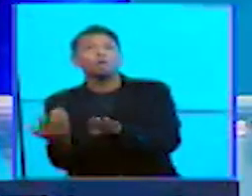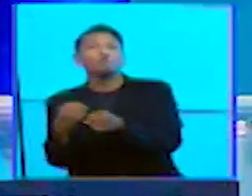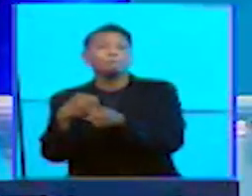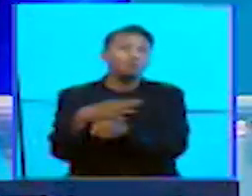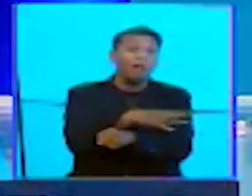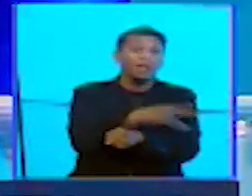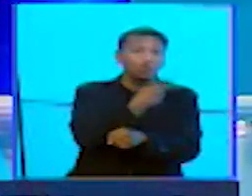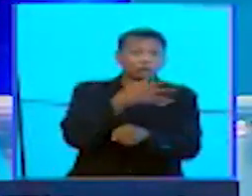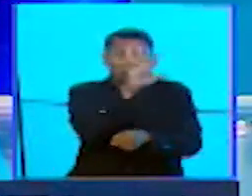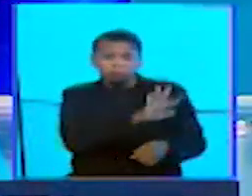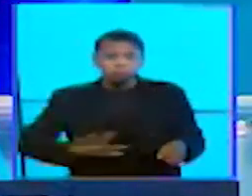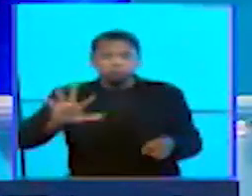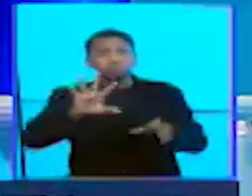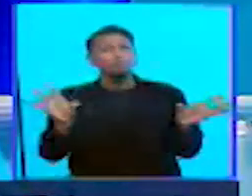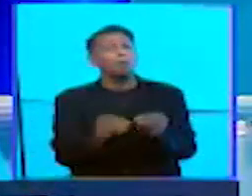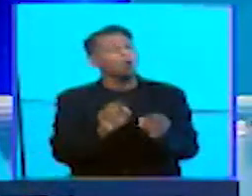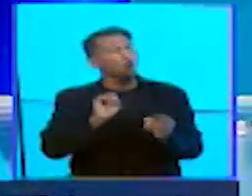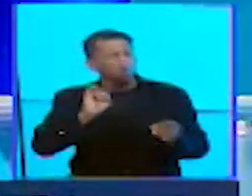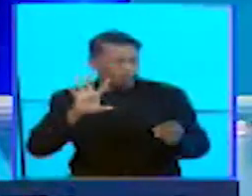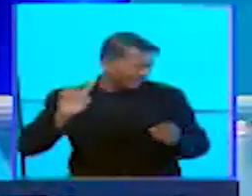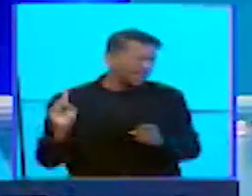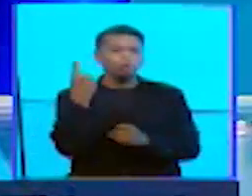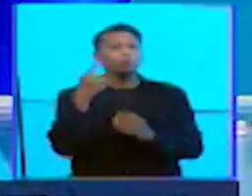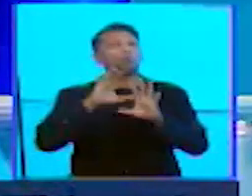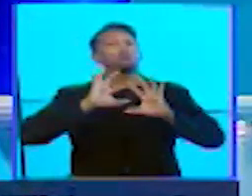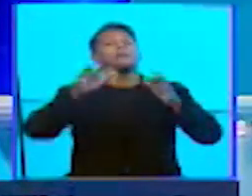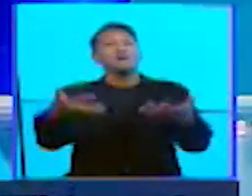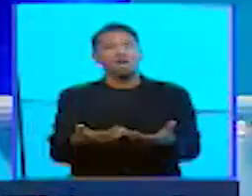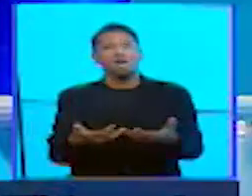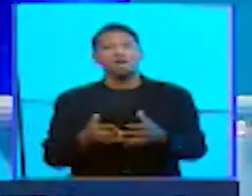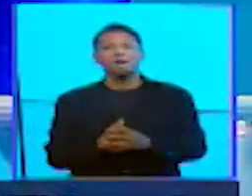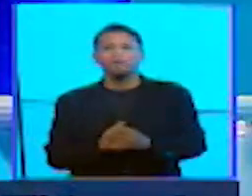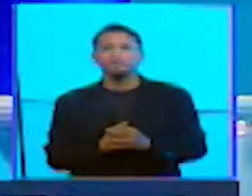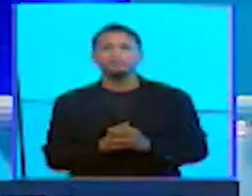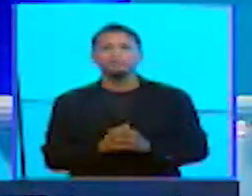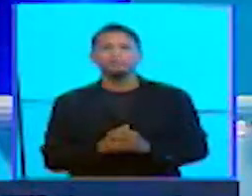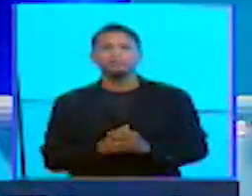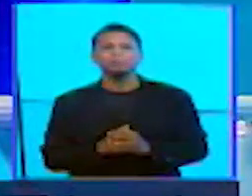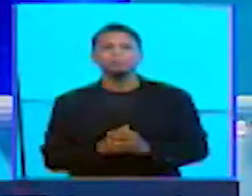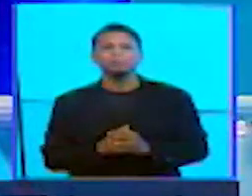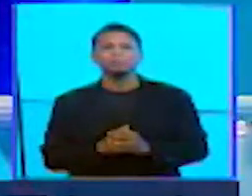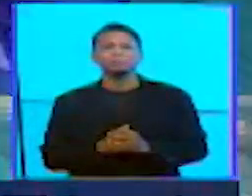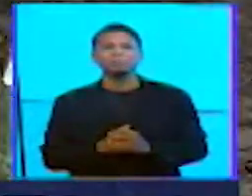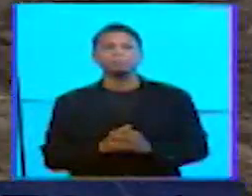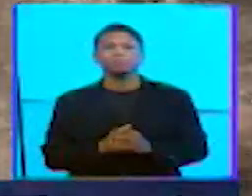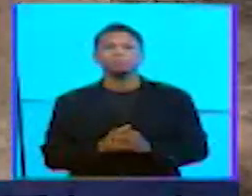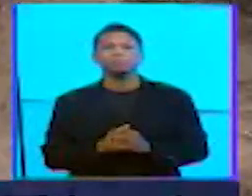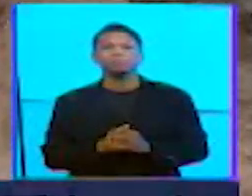penularan COVID-19 di Indonesia masih mencatatkan tertinggi di dunia.